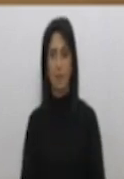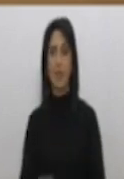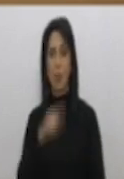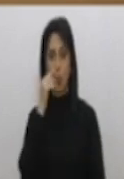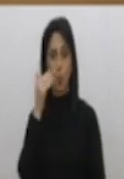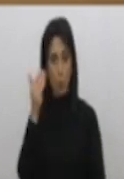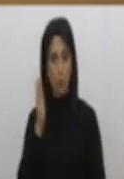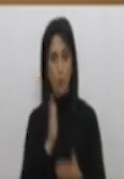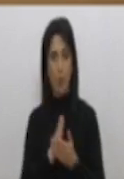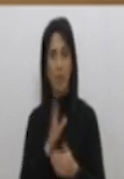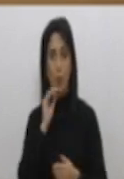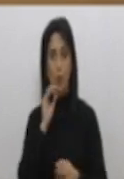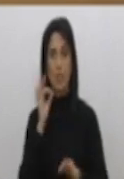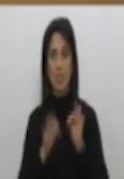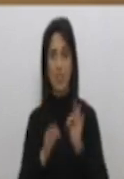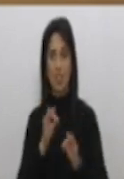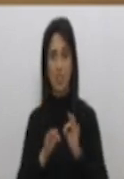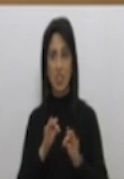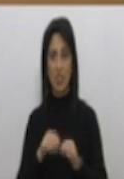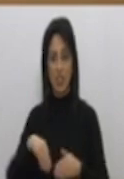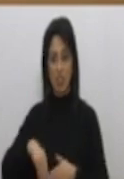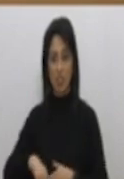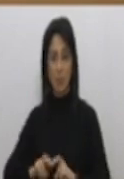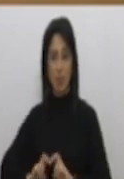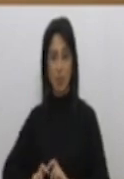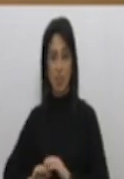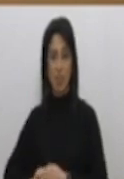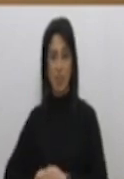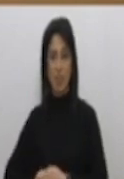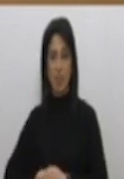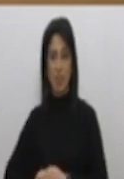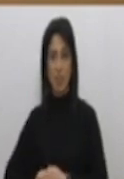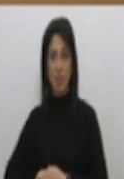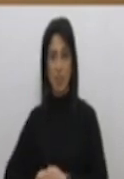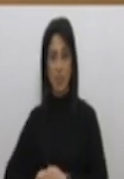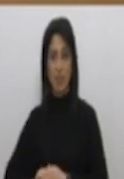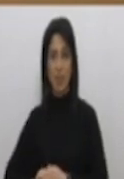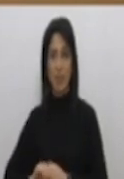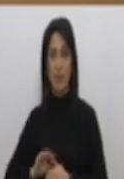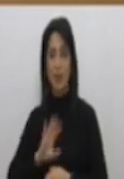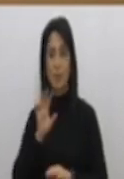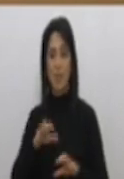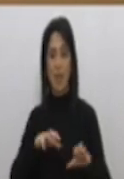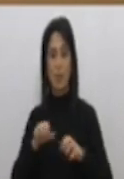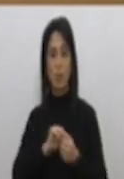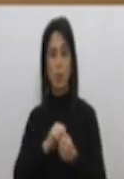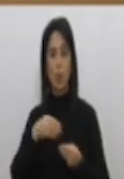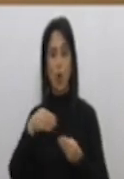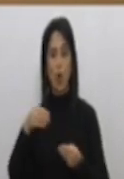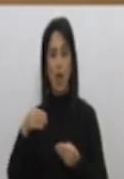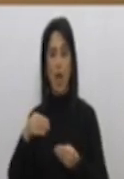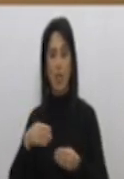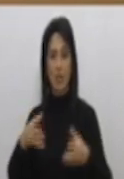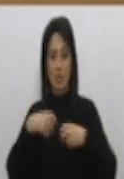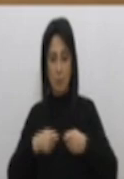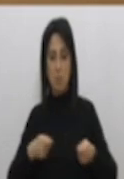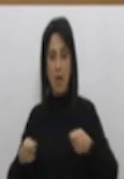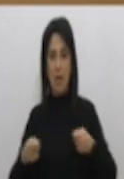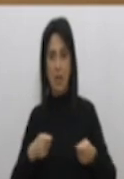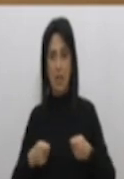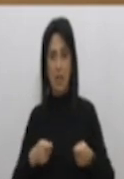Prorusoba rotsa sasamartlo jibeshi gizis da tel zalovan byurokratias tsentralizebulad martav.